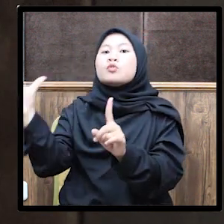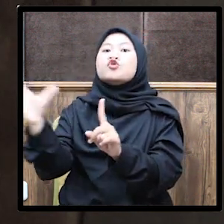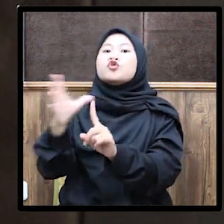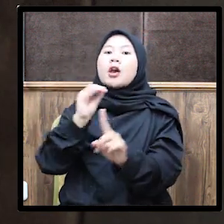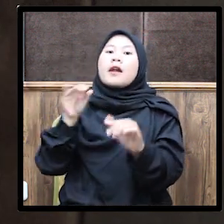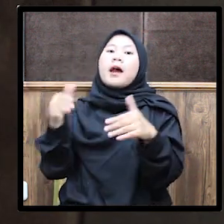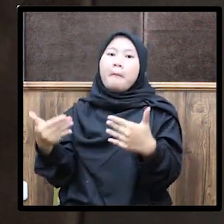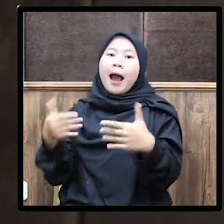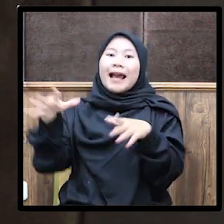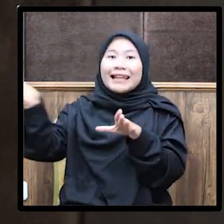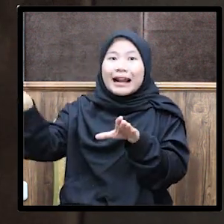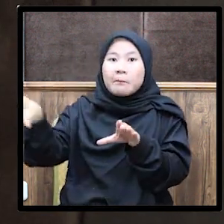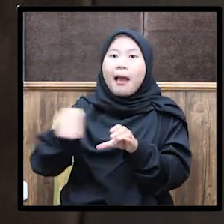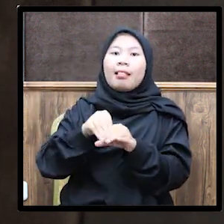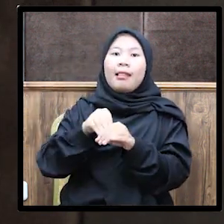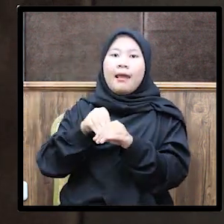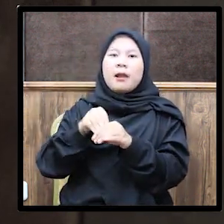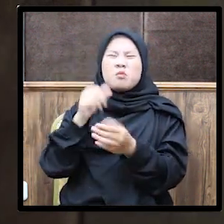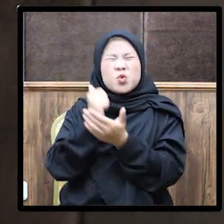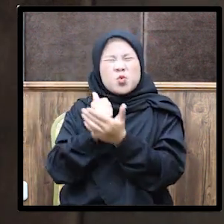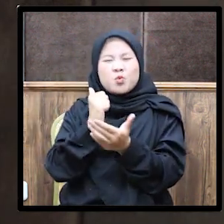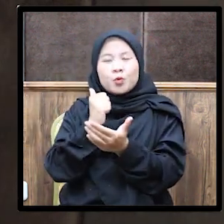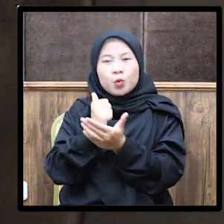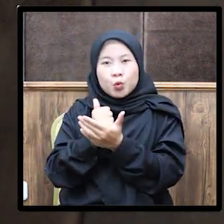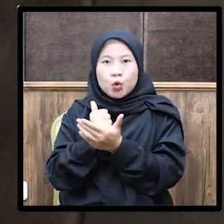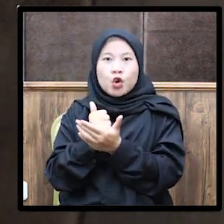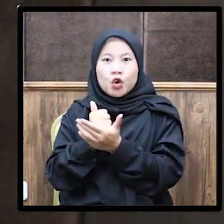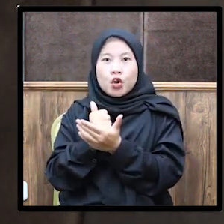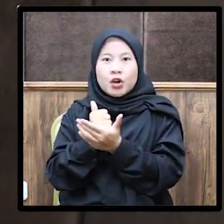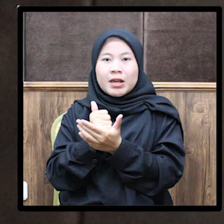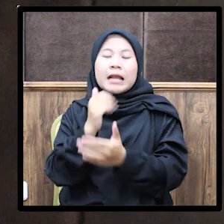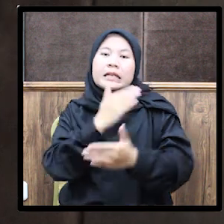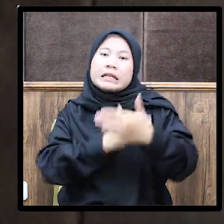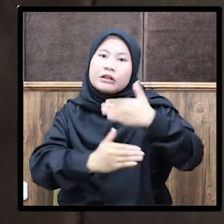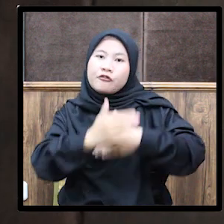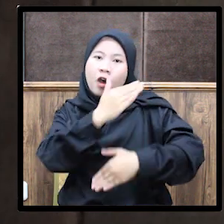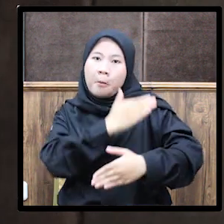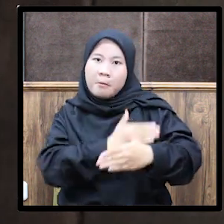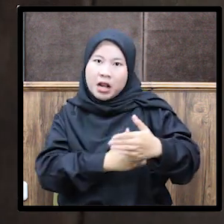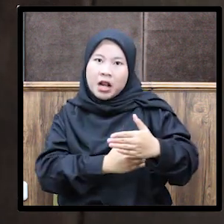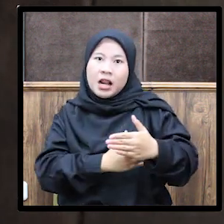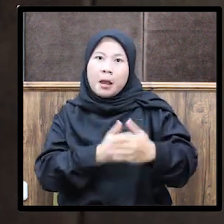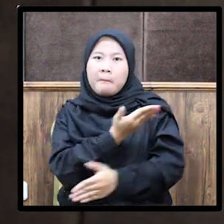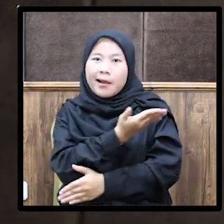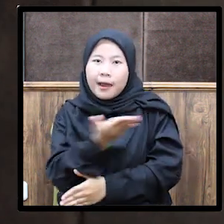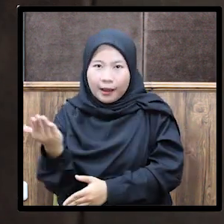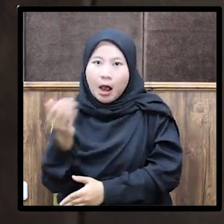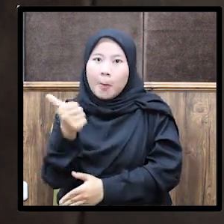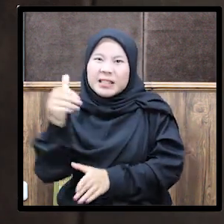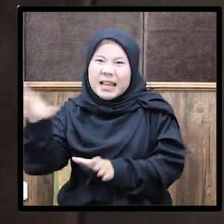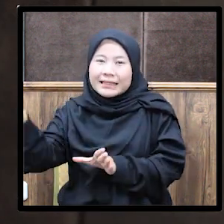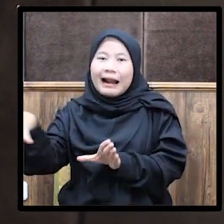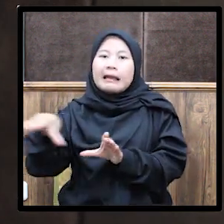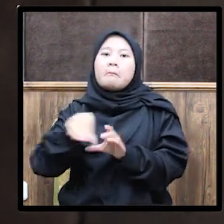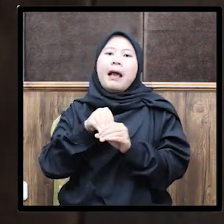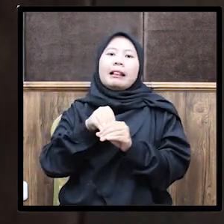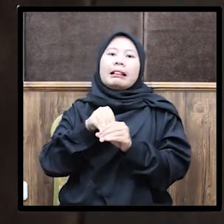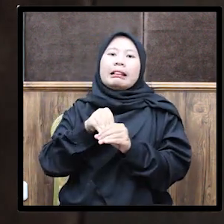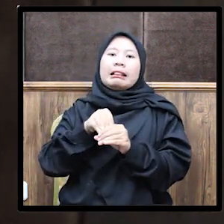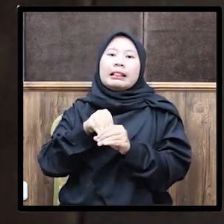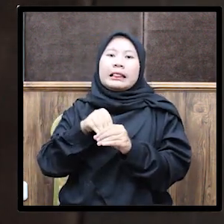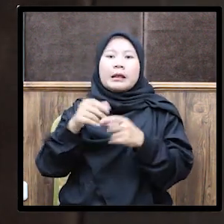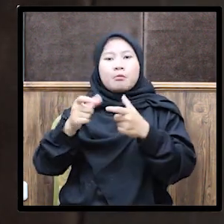memang partisipasi bermakna, di mana difabel itu benar-benar bisa terlibat di semua tahapan